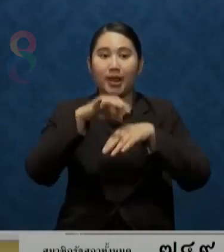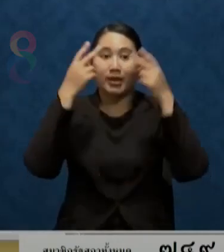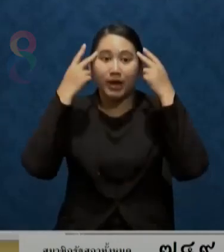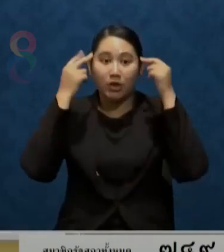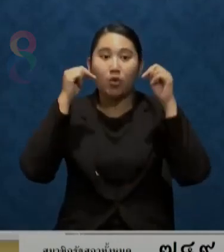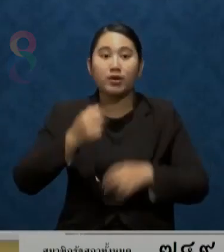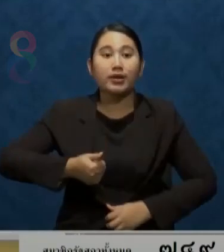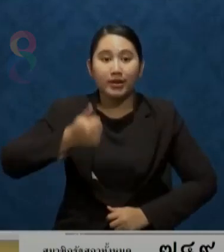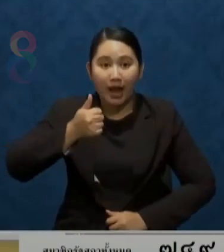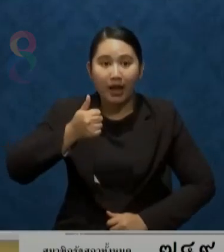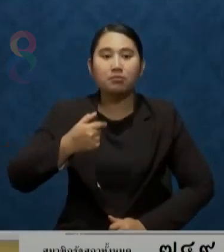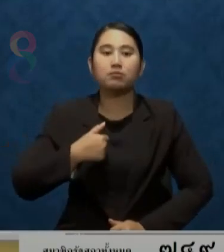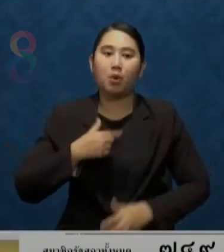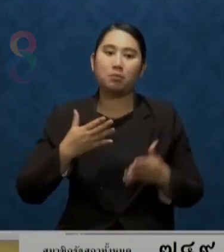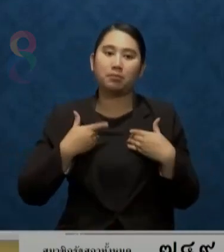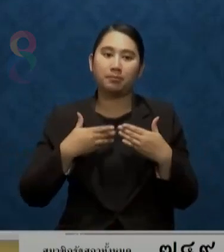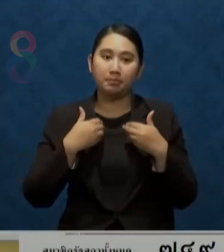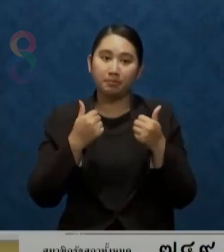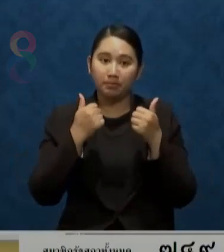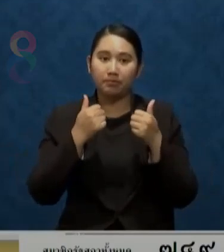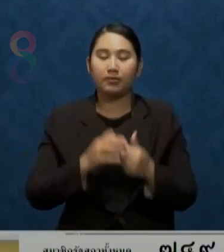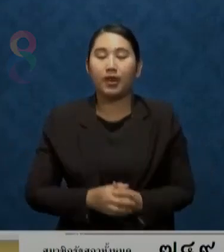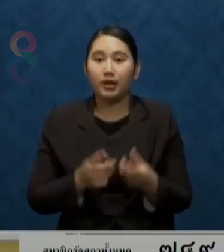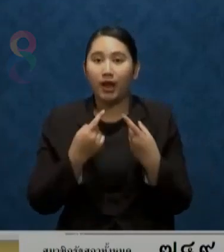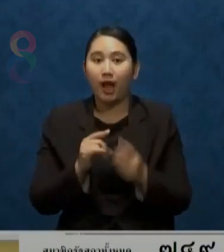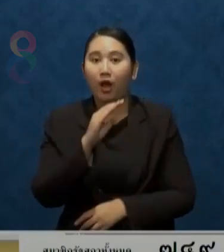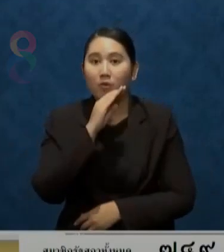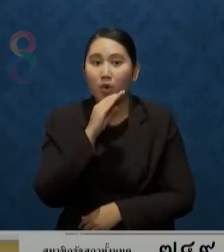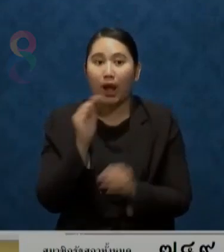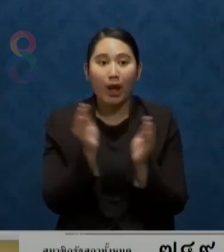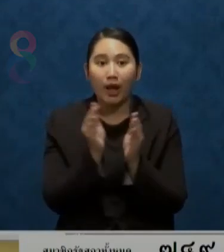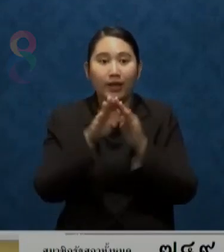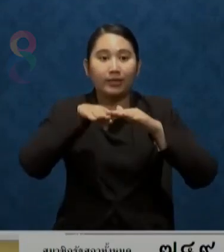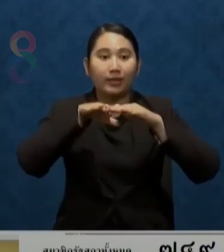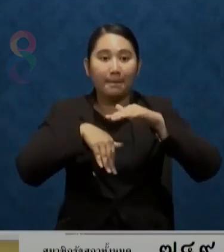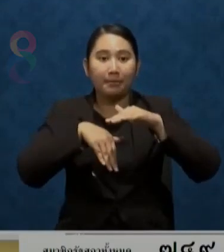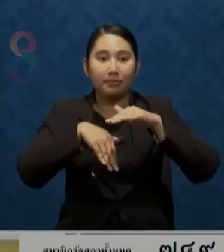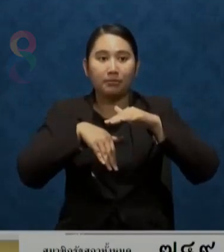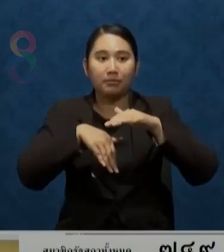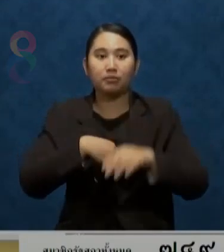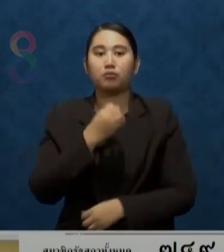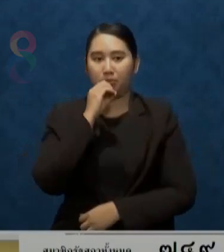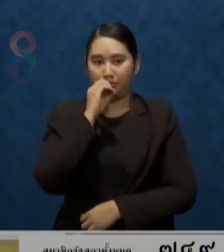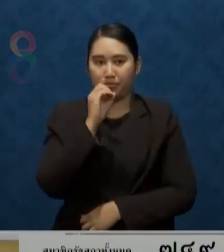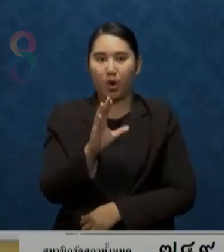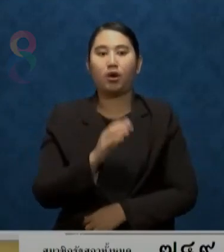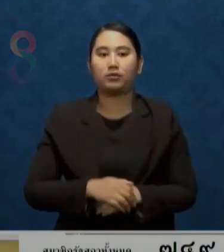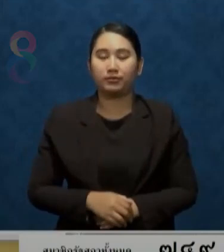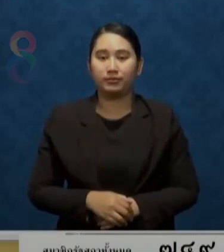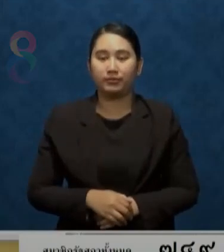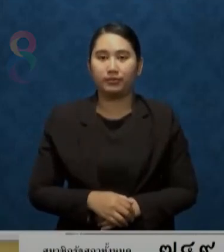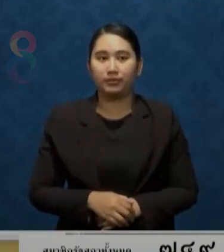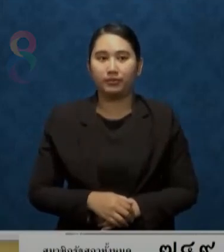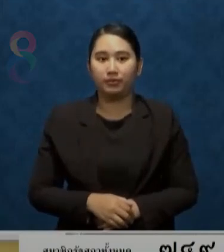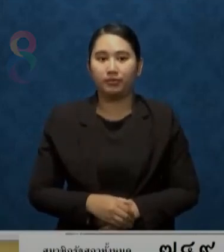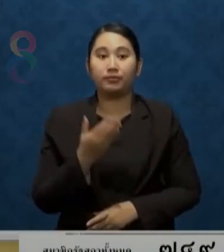ได้ผมก็ยินดีแต่ถ้าหากว่าเสียงไม่ถึงก็ต้องกราบเรียนด้วยความเคารพนะครับ